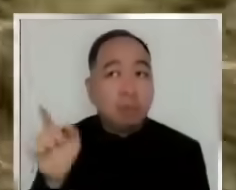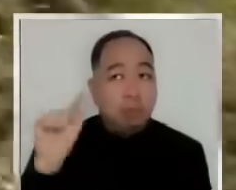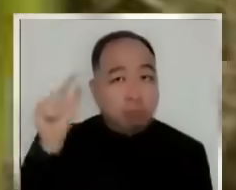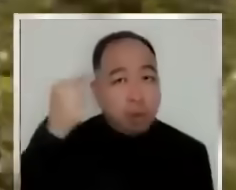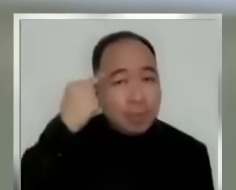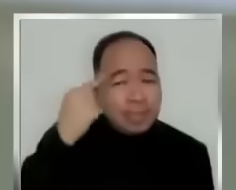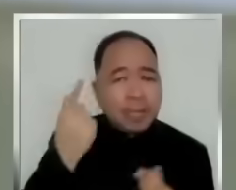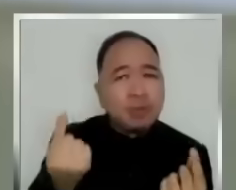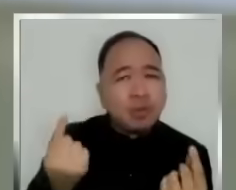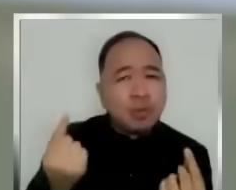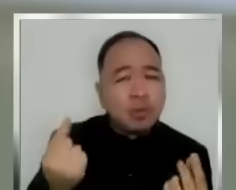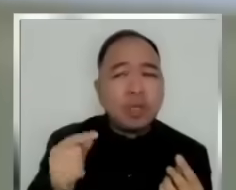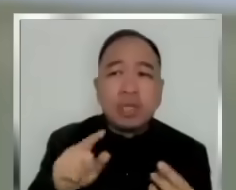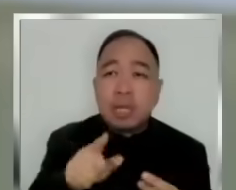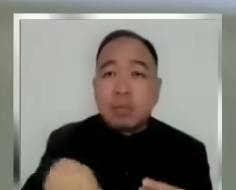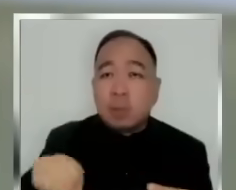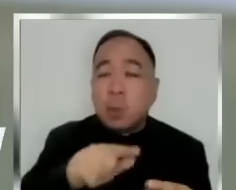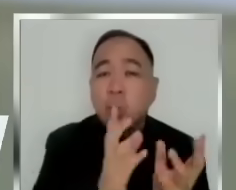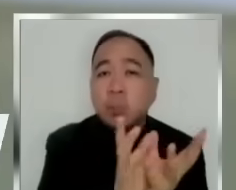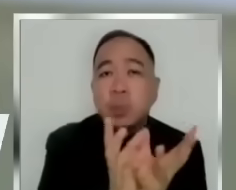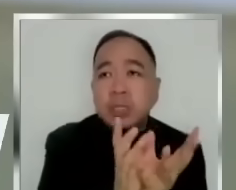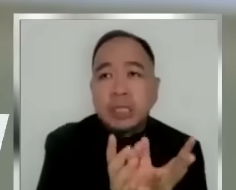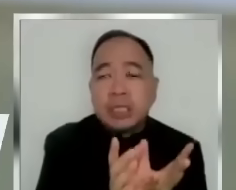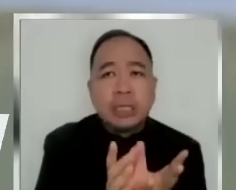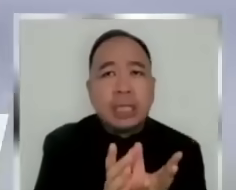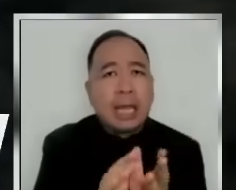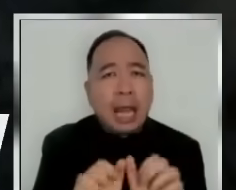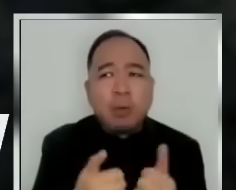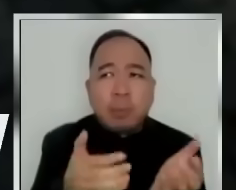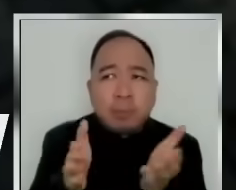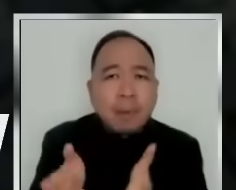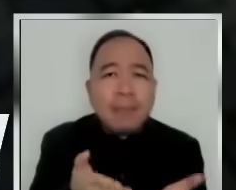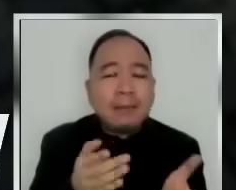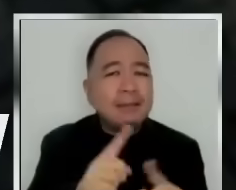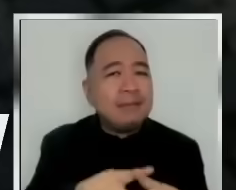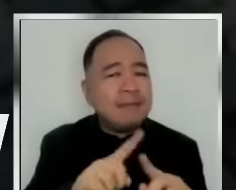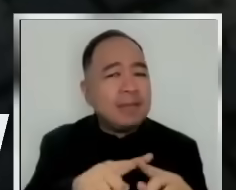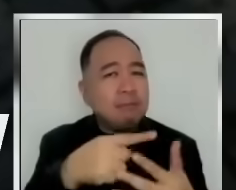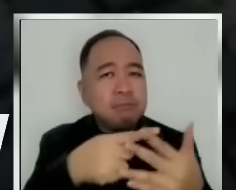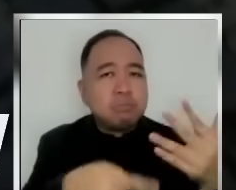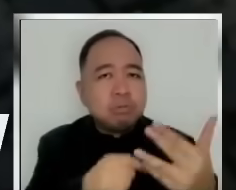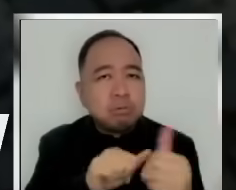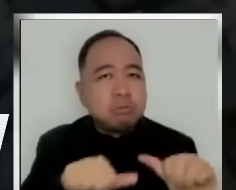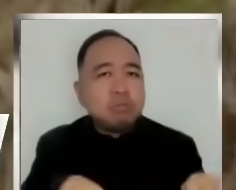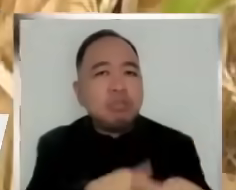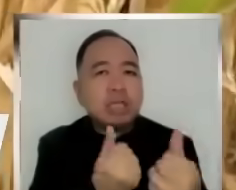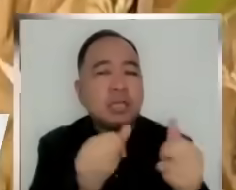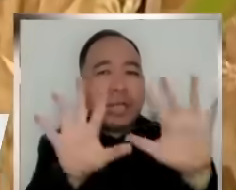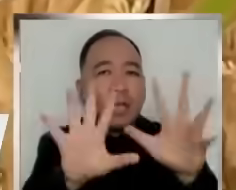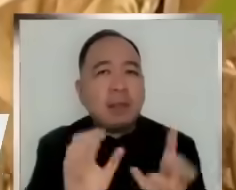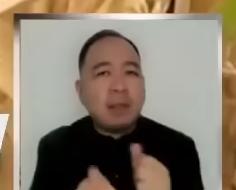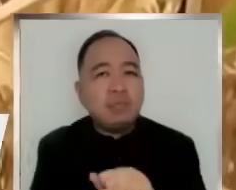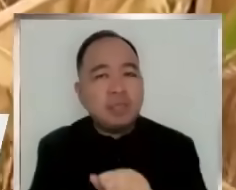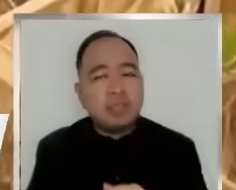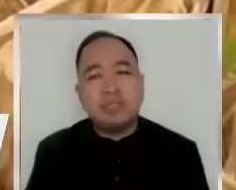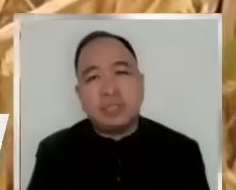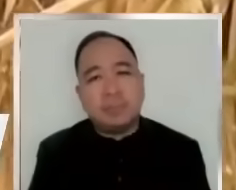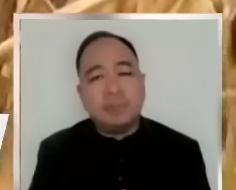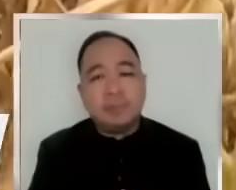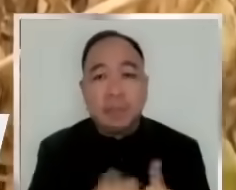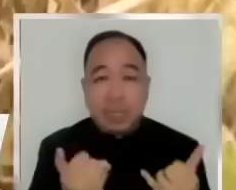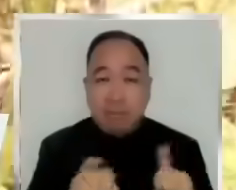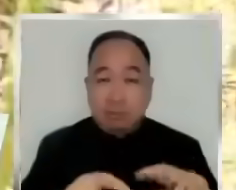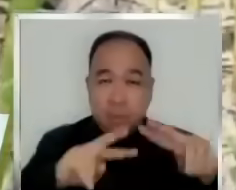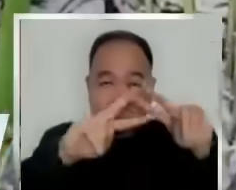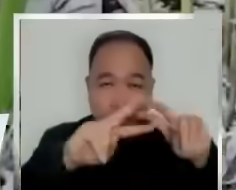mga komunidad ang iba't ibang hamon ng climate change. Ayon kasi sa ilang pag-aaral, pinalalala pa ang El